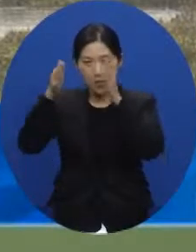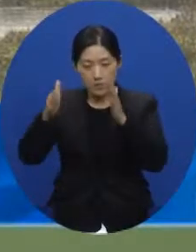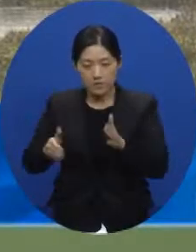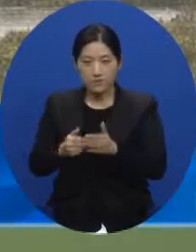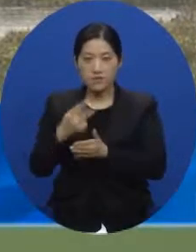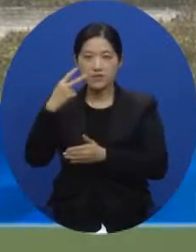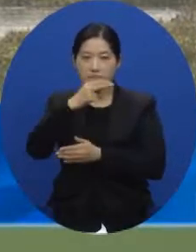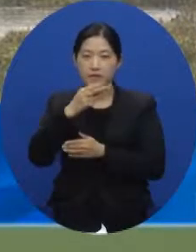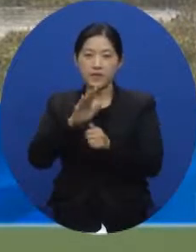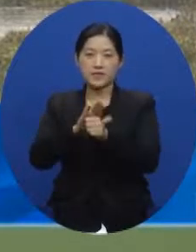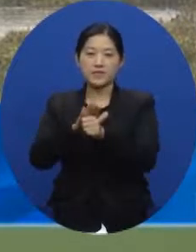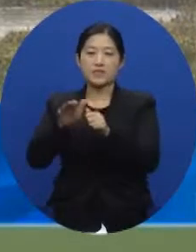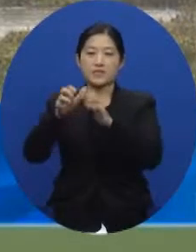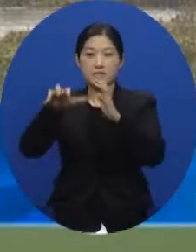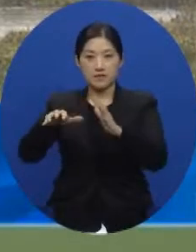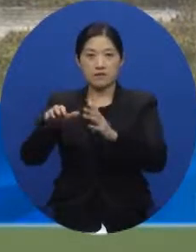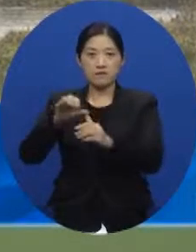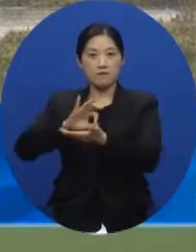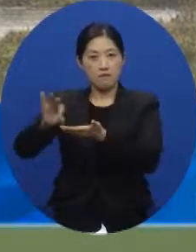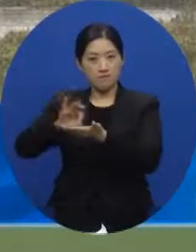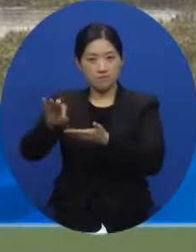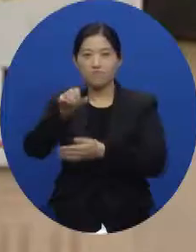클리닉 이용해 보시는 건 어떨까요?